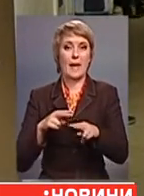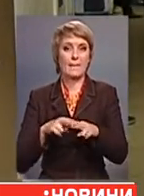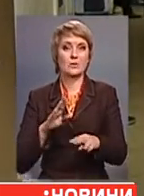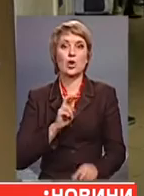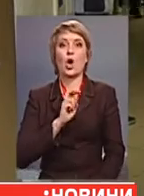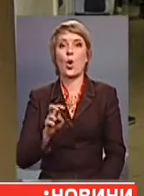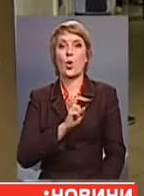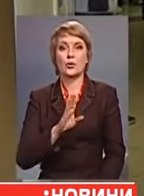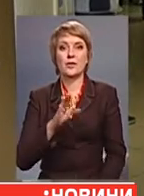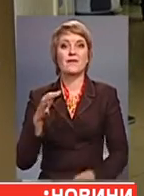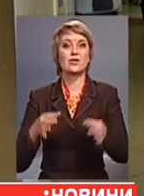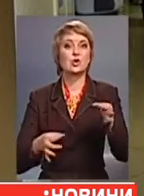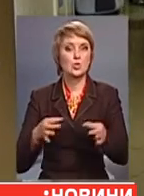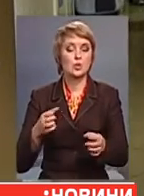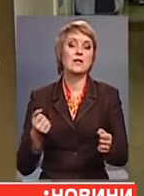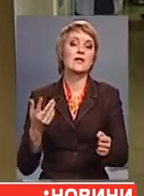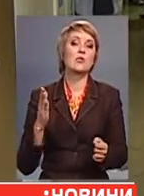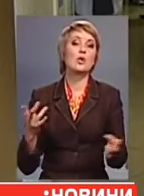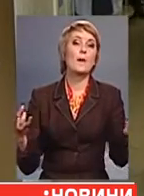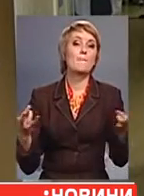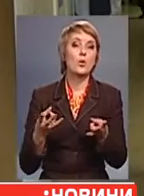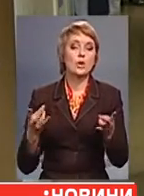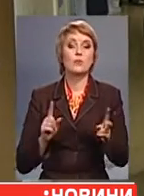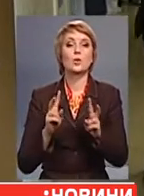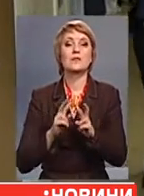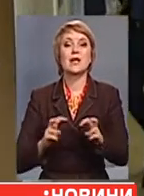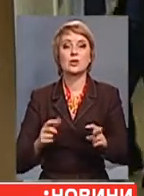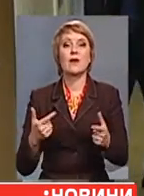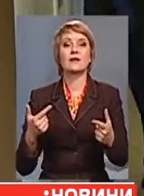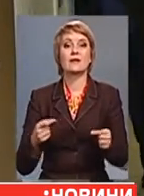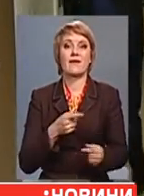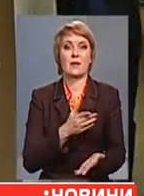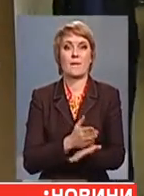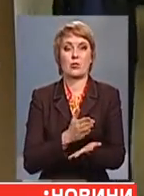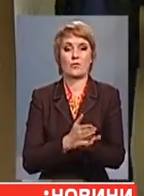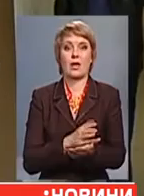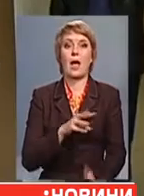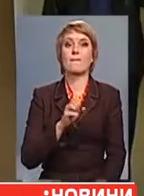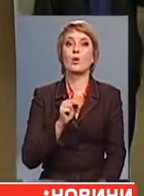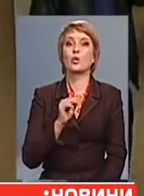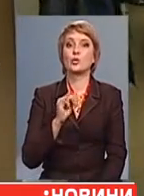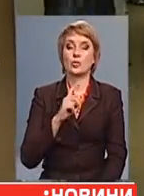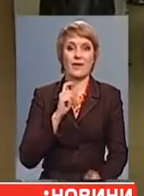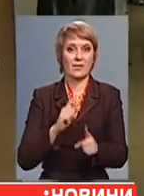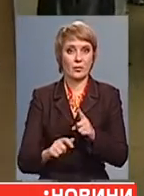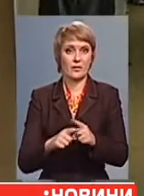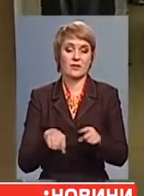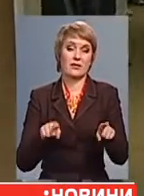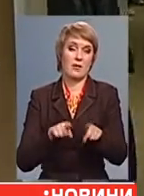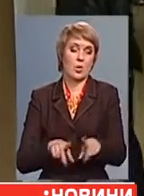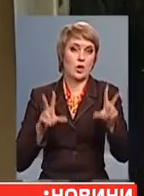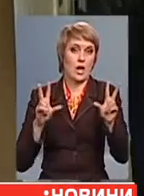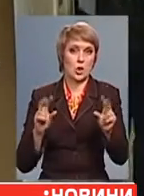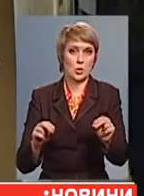в суд, скільки це буде потрібно для того, щоб з'ясувати, де він перебуває. Мосійчук на це відповів, що він також